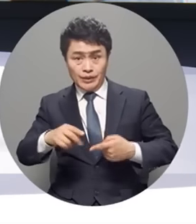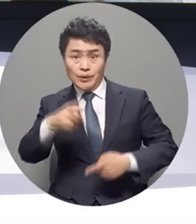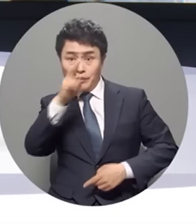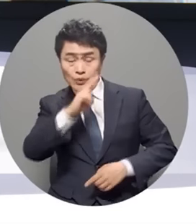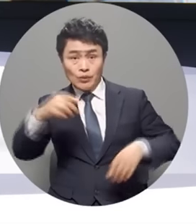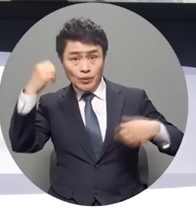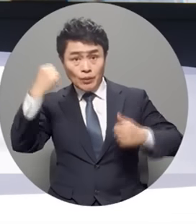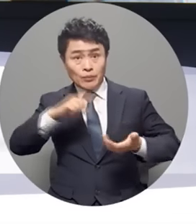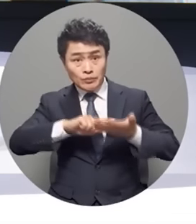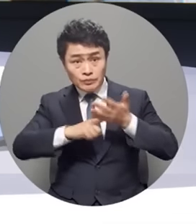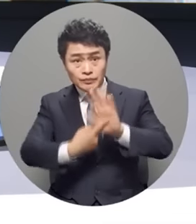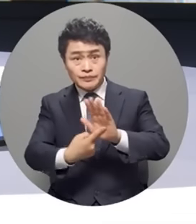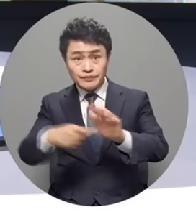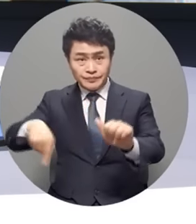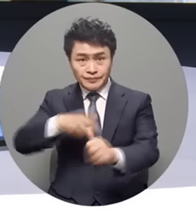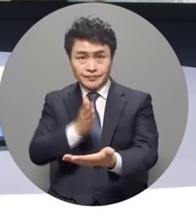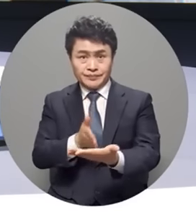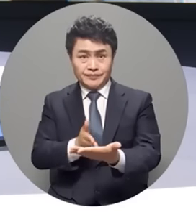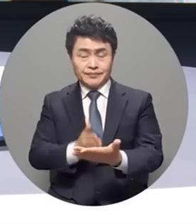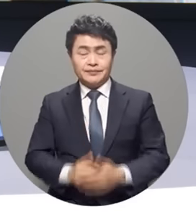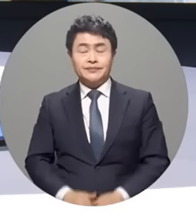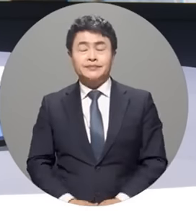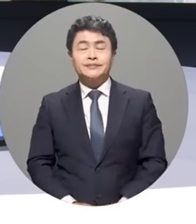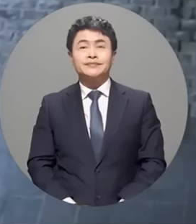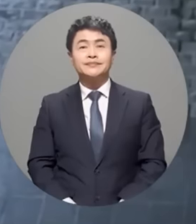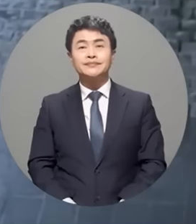강행했습니다 보도 김현